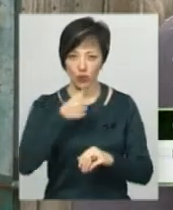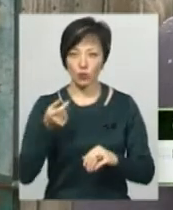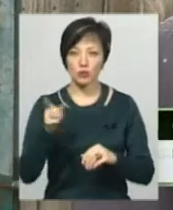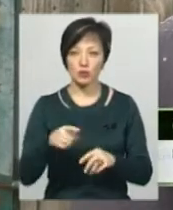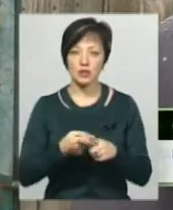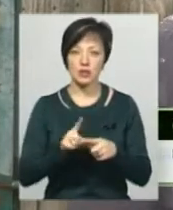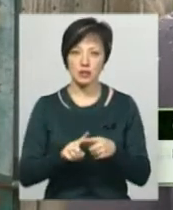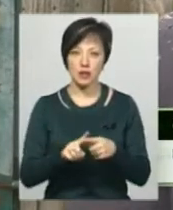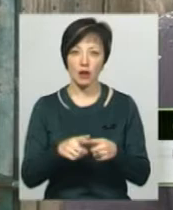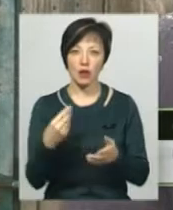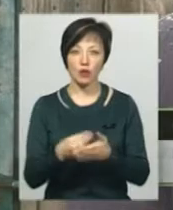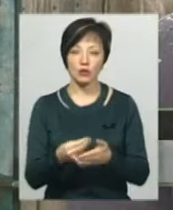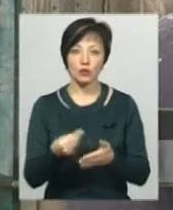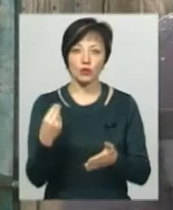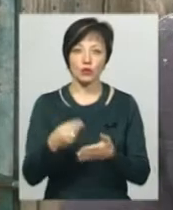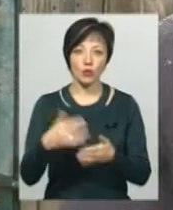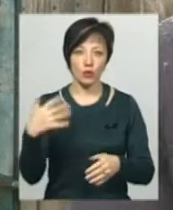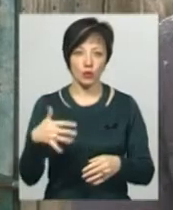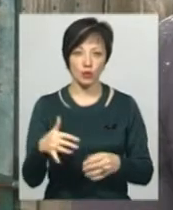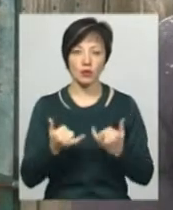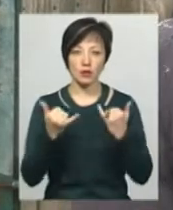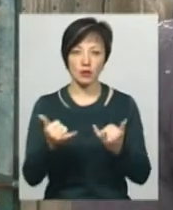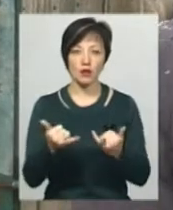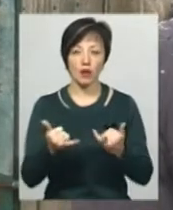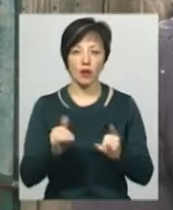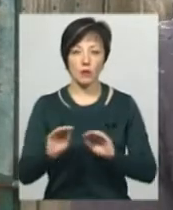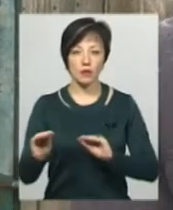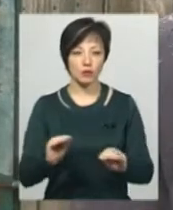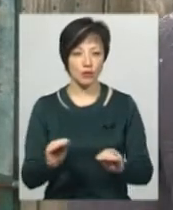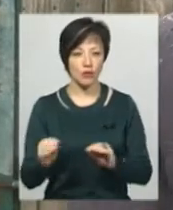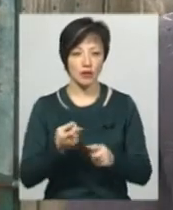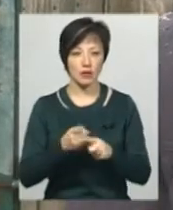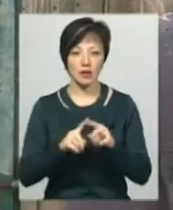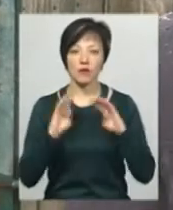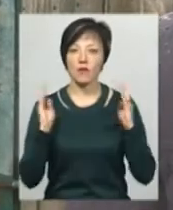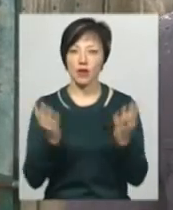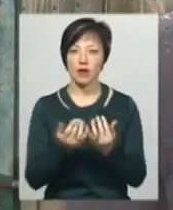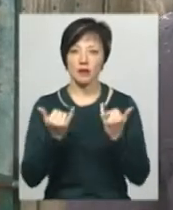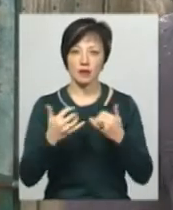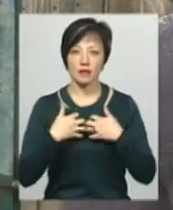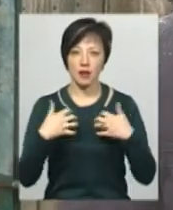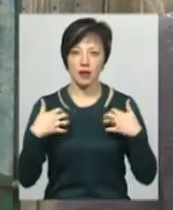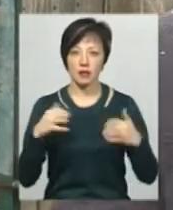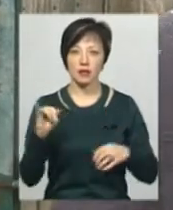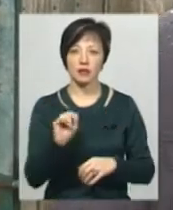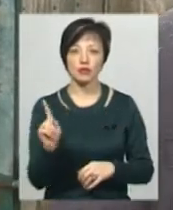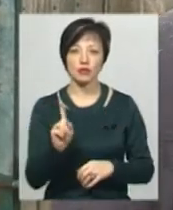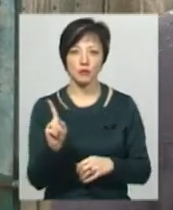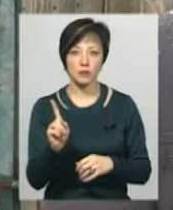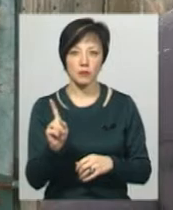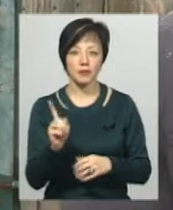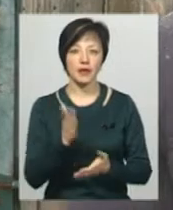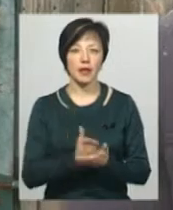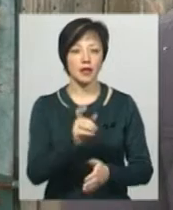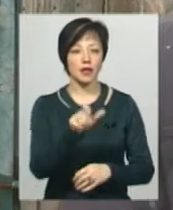це коштується дуже великі кошти для облаштування даних вольєрів для тварин. І щоб, скажімо так,